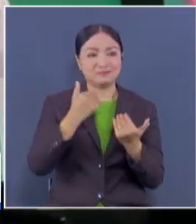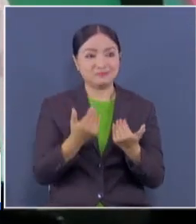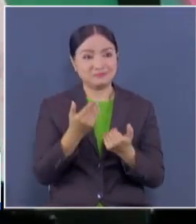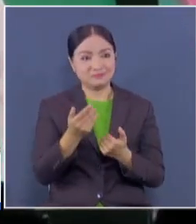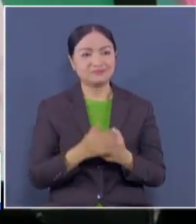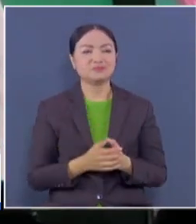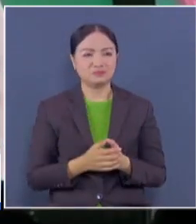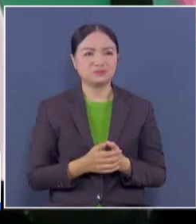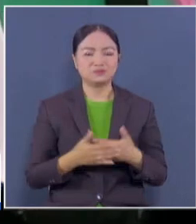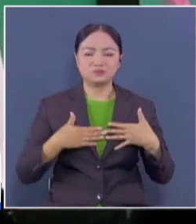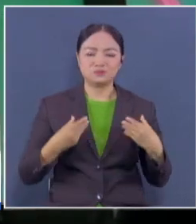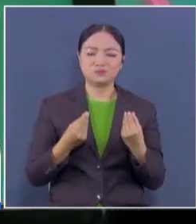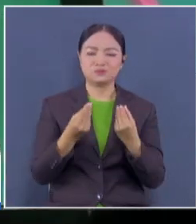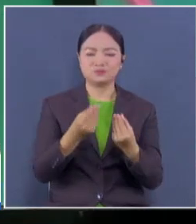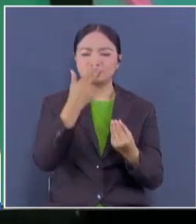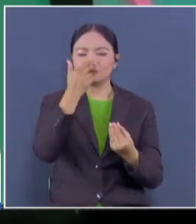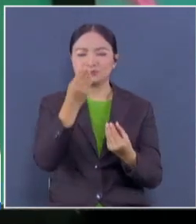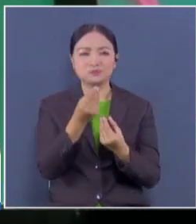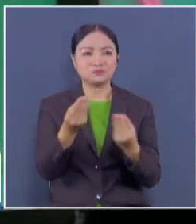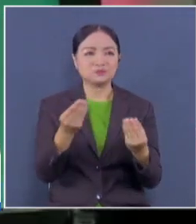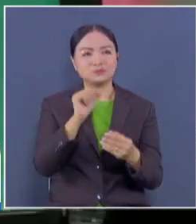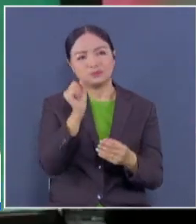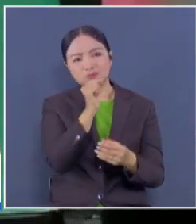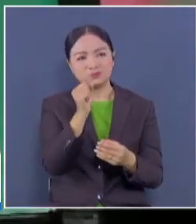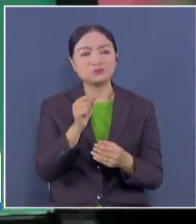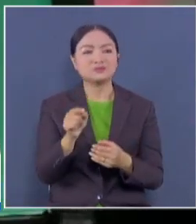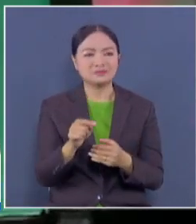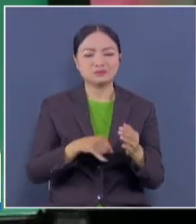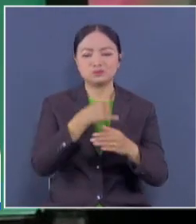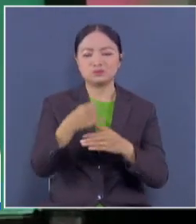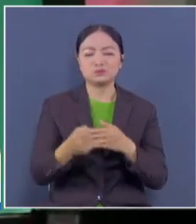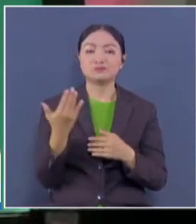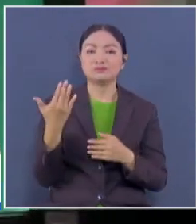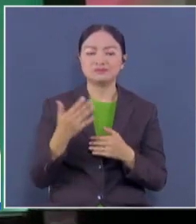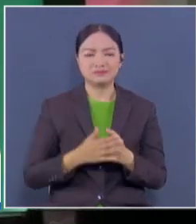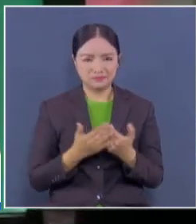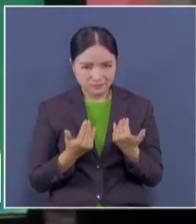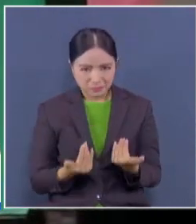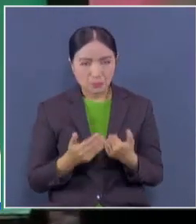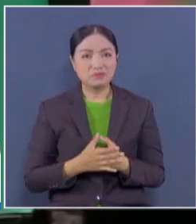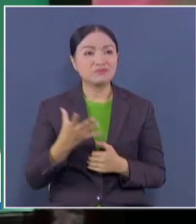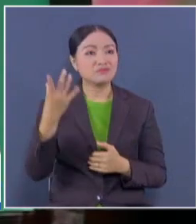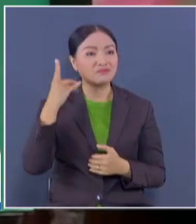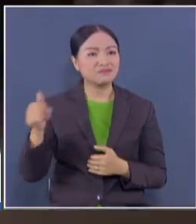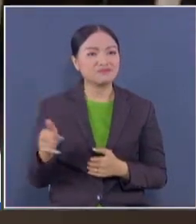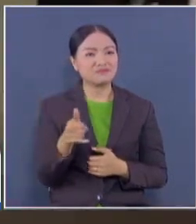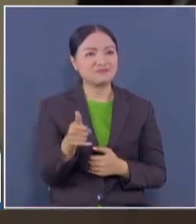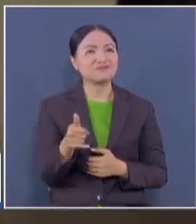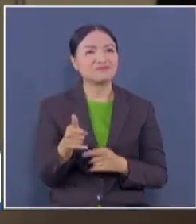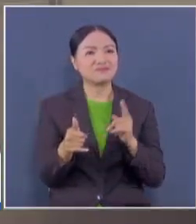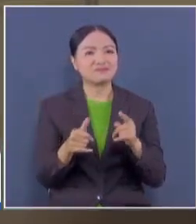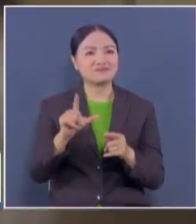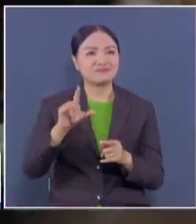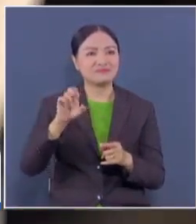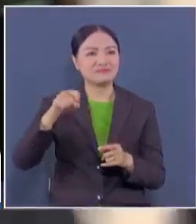นอกจากจะมามอบความสุขระเบิดความมันกับคอนเสิร์ตเวิลด์ทัวร์ที่เพิ่งจบไปหมาดๆแล้วล่าสุดเมื่อวานนี้เองคุณผู้ชมลิซ่